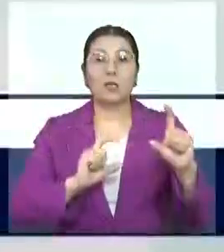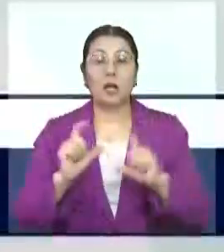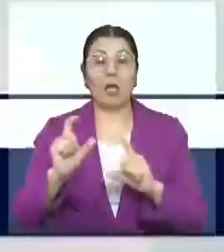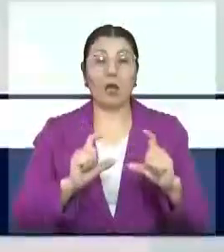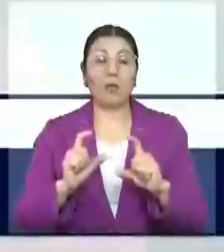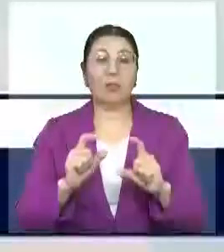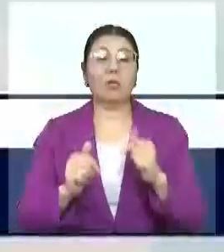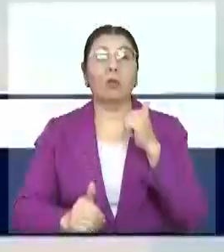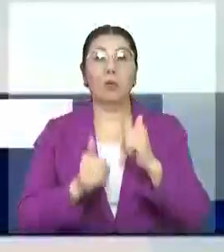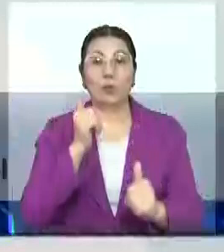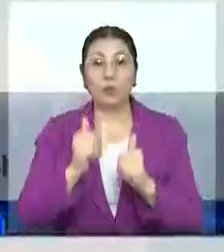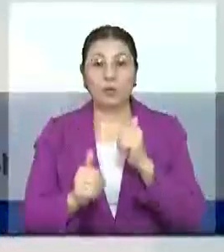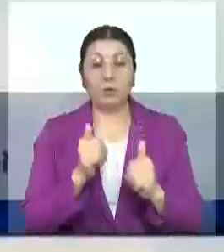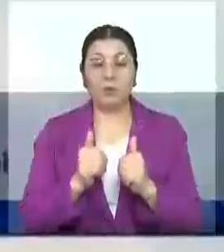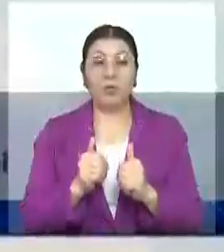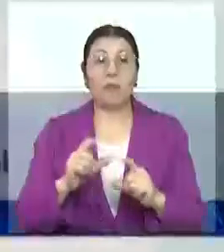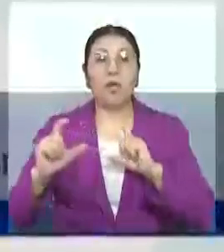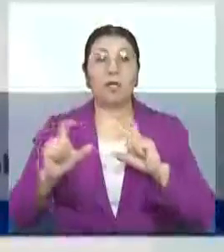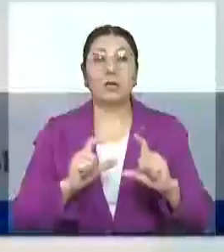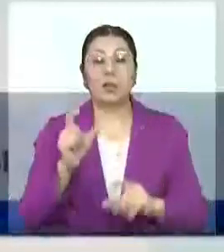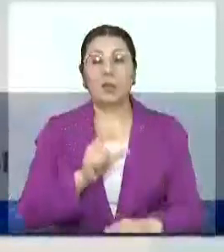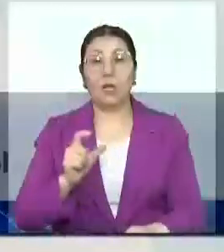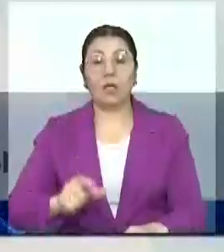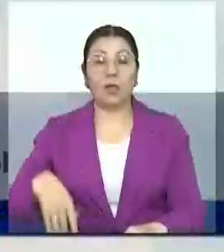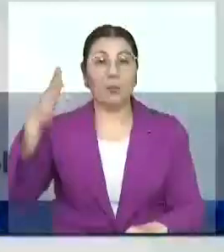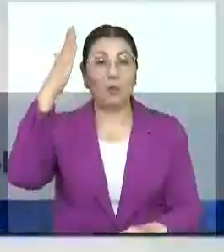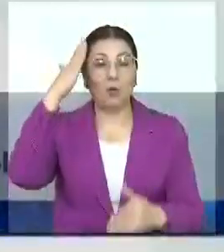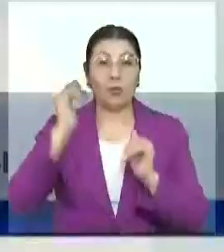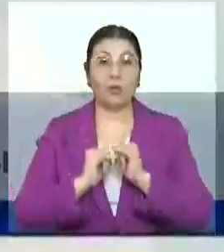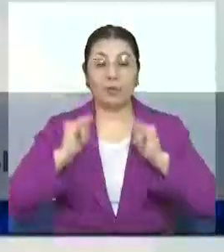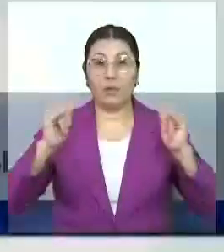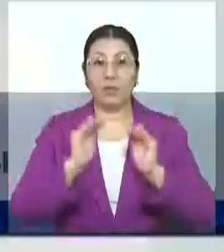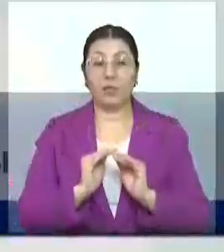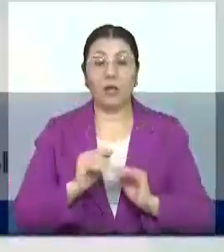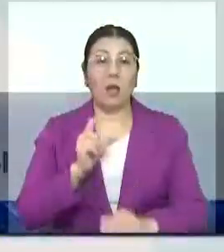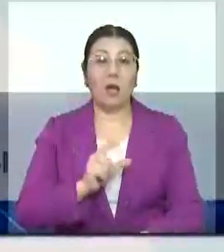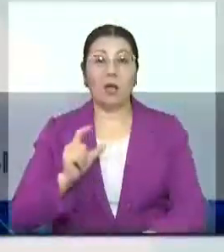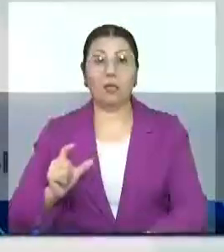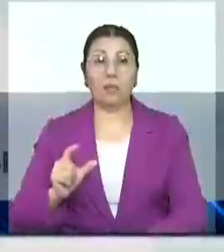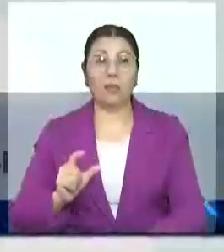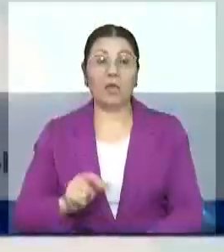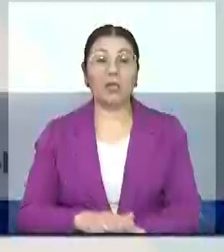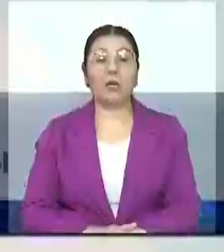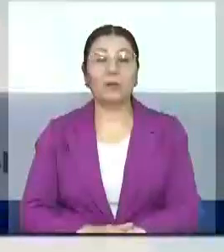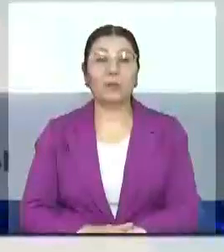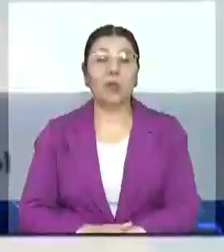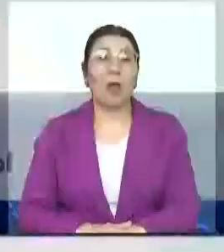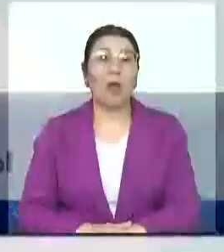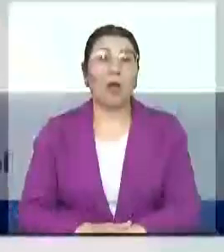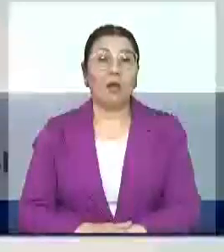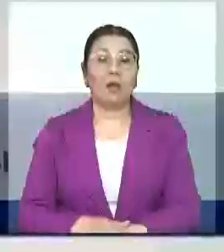тойы. Шахмат негізі адам ой өрісінің дамуына, адам баласының логикалық дамуына,